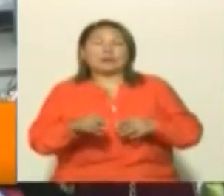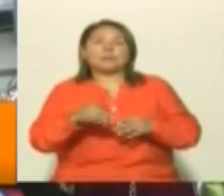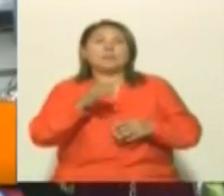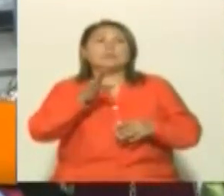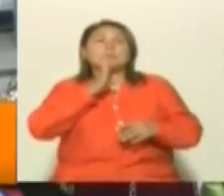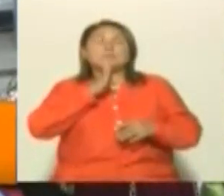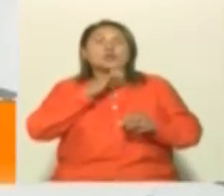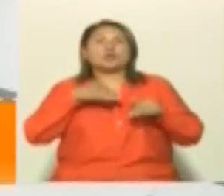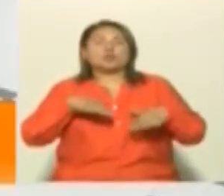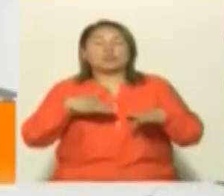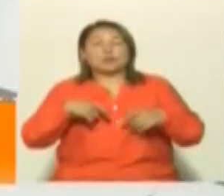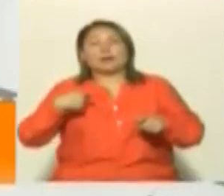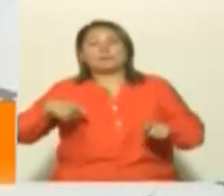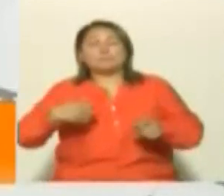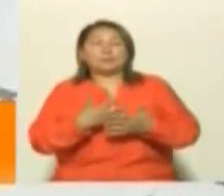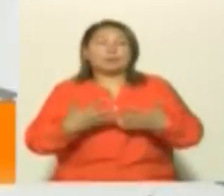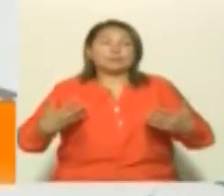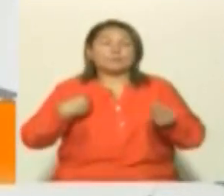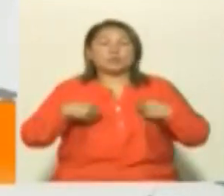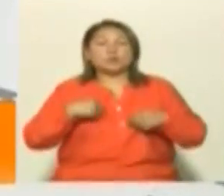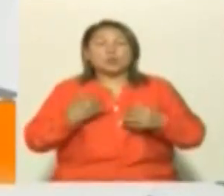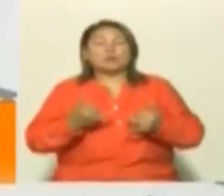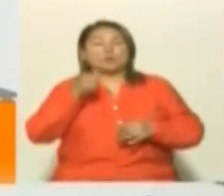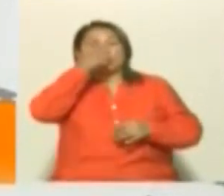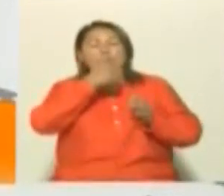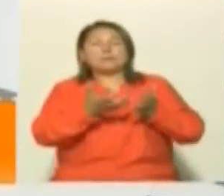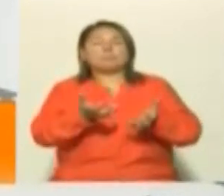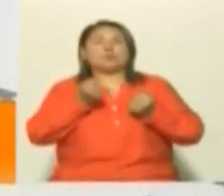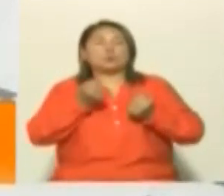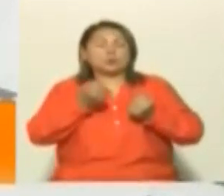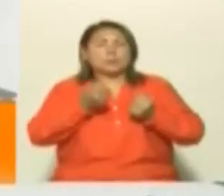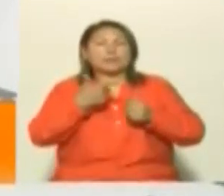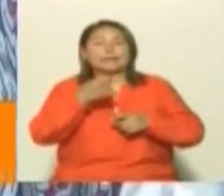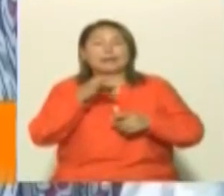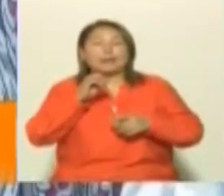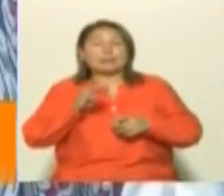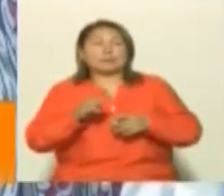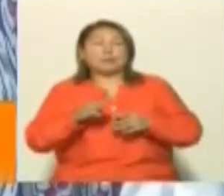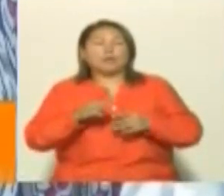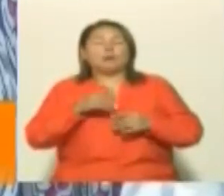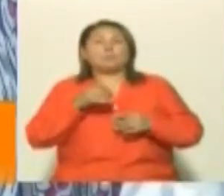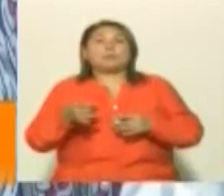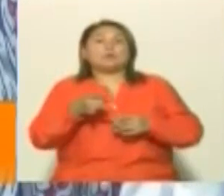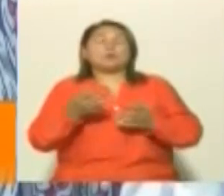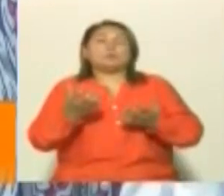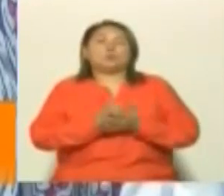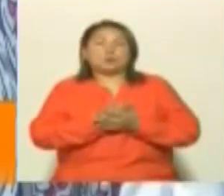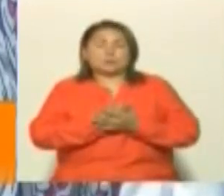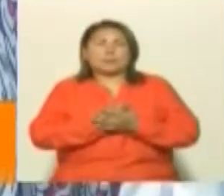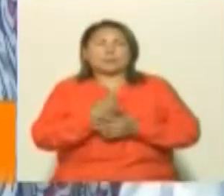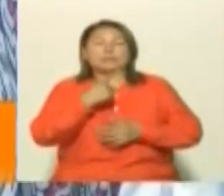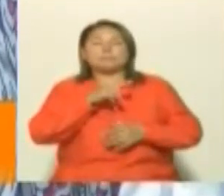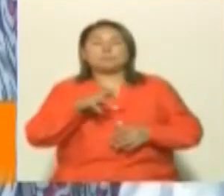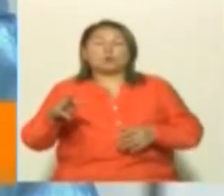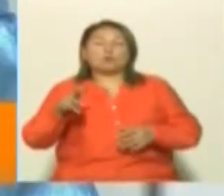шила одежды необходимые в быту вещи а год назад она приняла участие в конкурсе грантов при поддержке предпринимательства стала обладателем